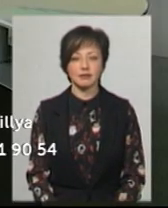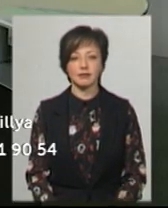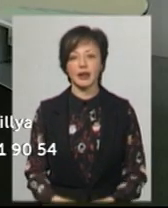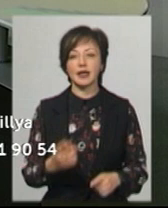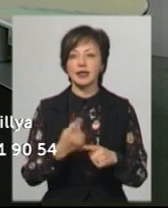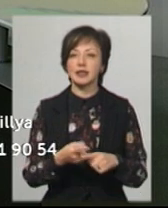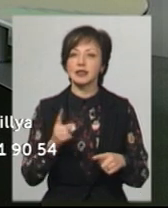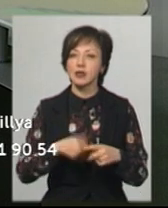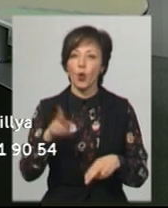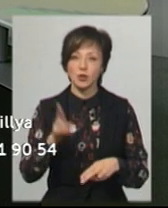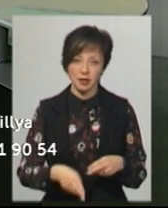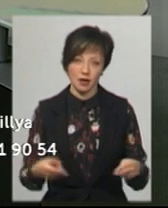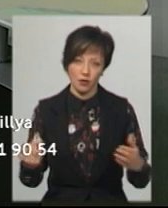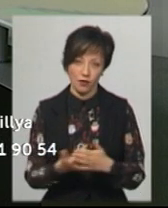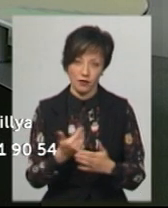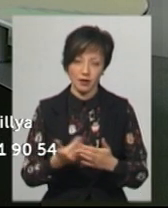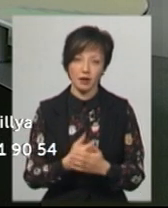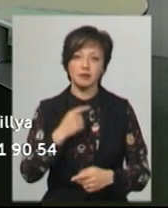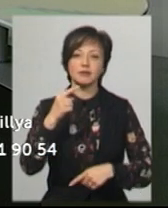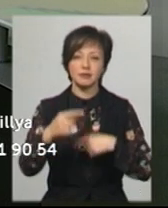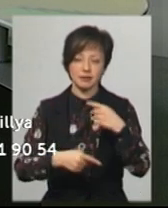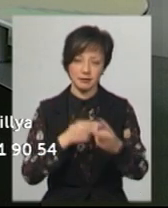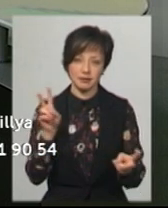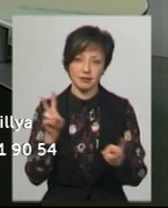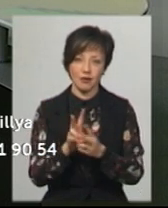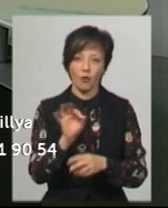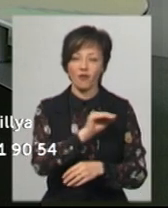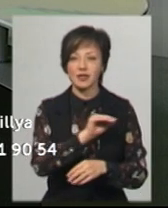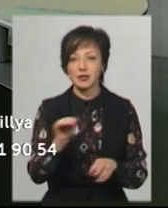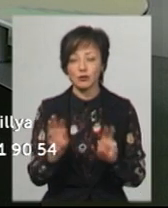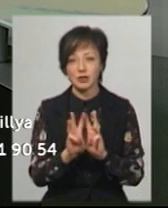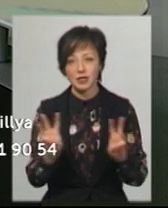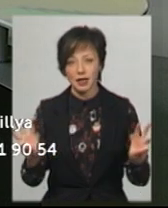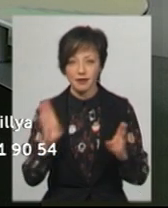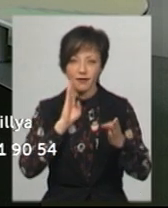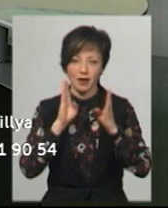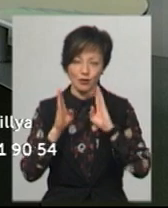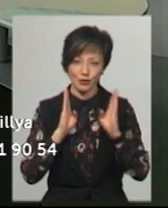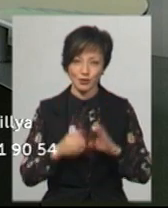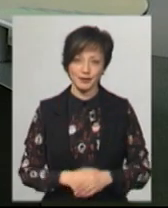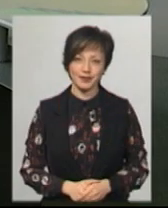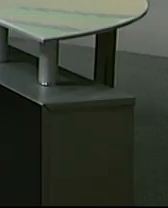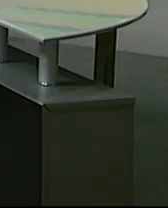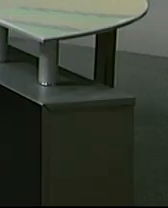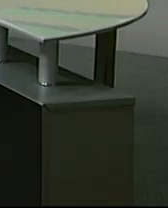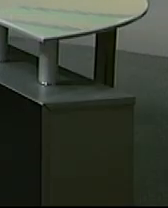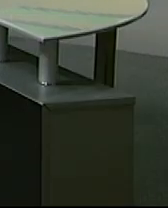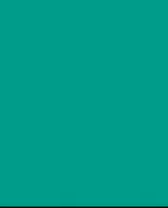Це остання інформація цього випуску. Більше дивіться на нашому офіційному сайті та на сторінці у Facebook. Побачимось!